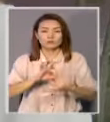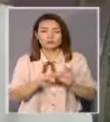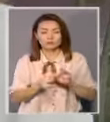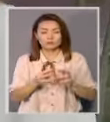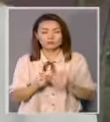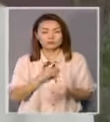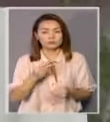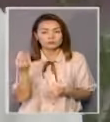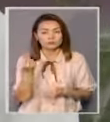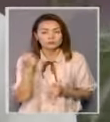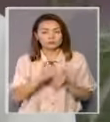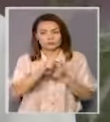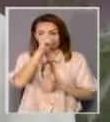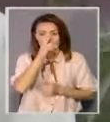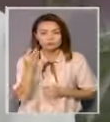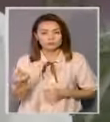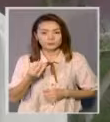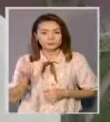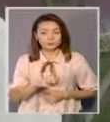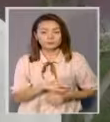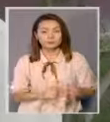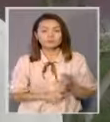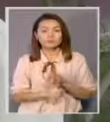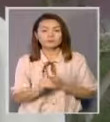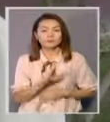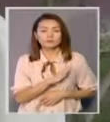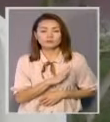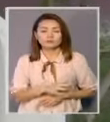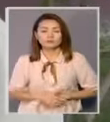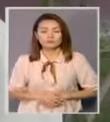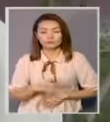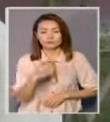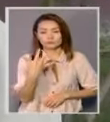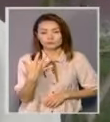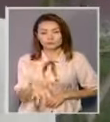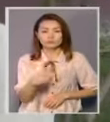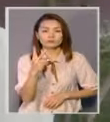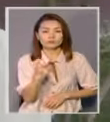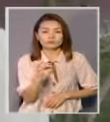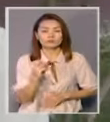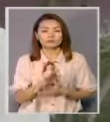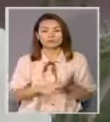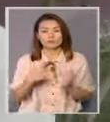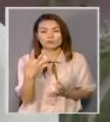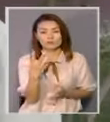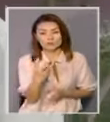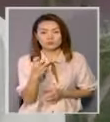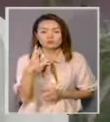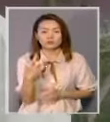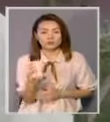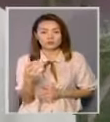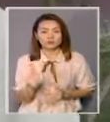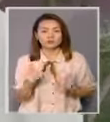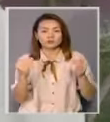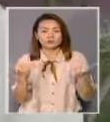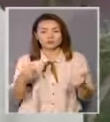мы должны платить ежемесячный платеж. Раньше комиссия была там 150 тенге, потом 200, потом 300, потом 500